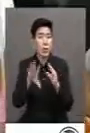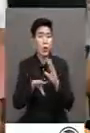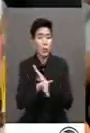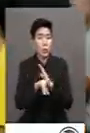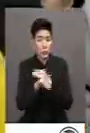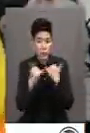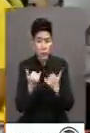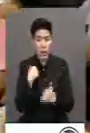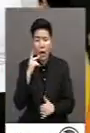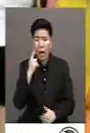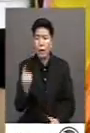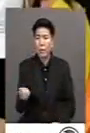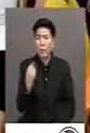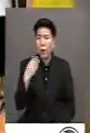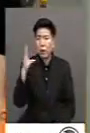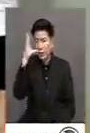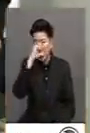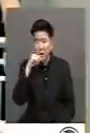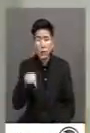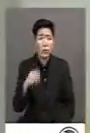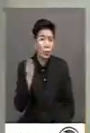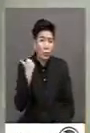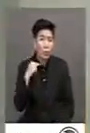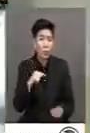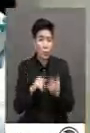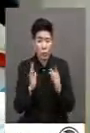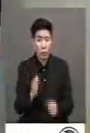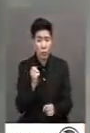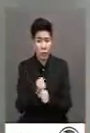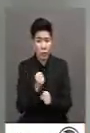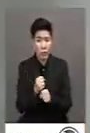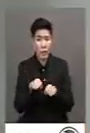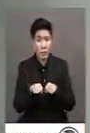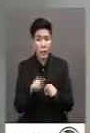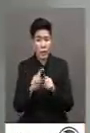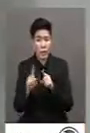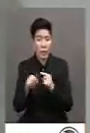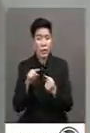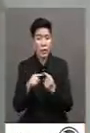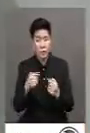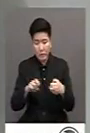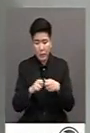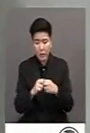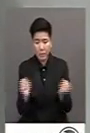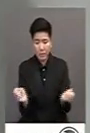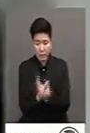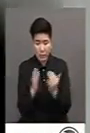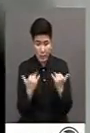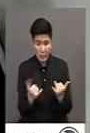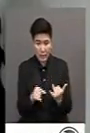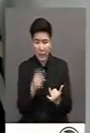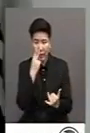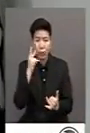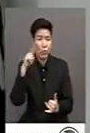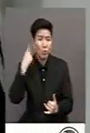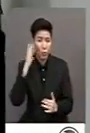ครับคือได้รับแจ้งกลางดึกที่ผ่านมาจากพนักงานห้างสาขาที่เกิดเรื่องเนี่ยแหละครับบอกว่าเ